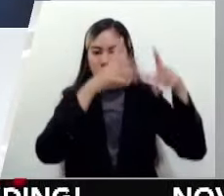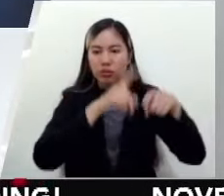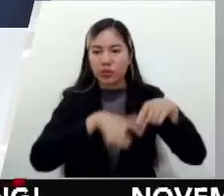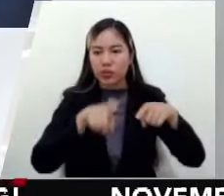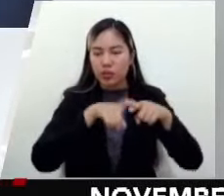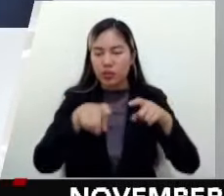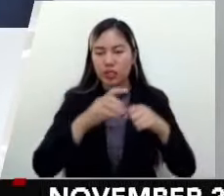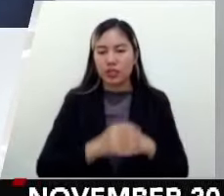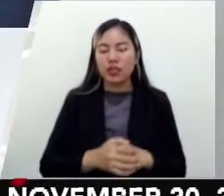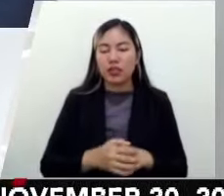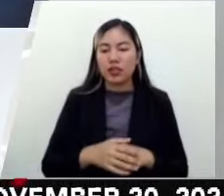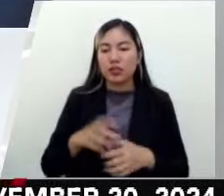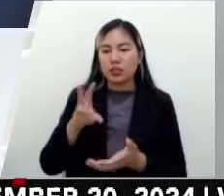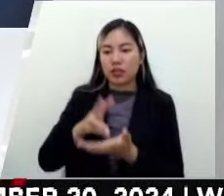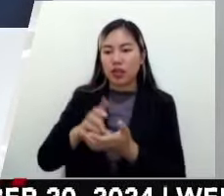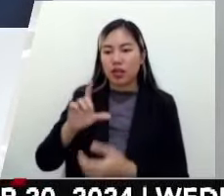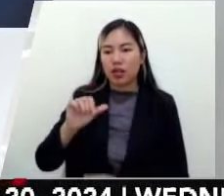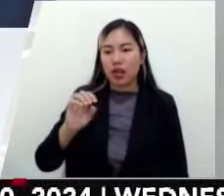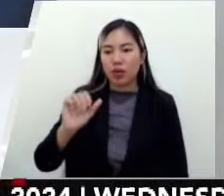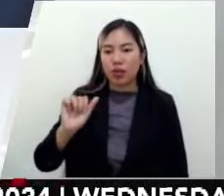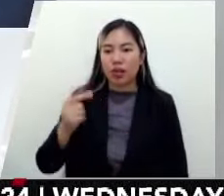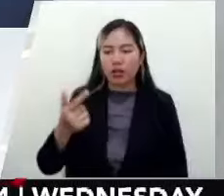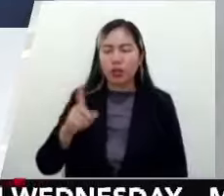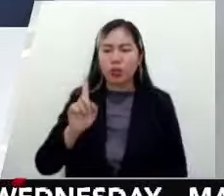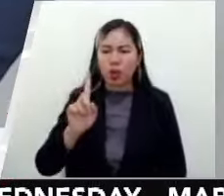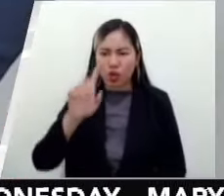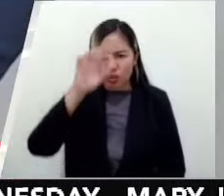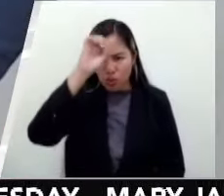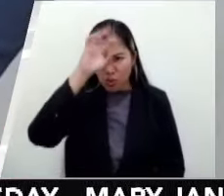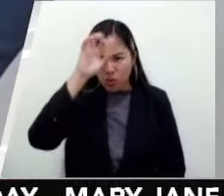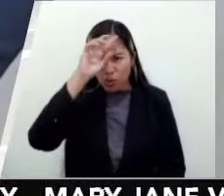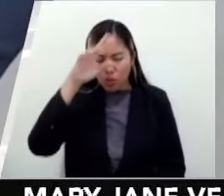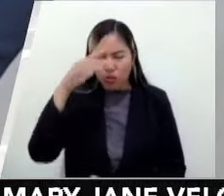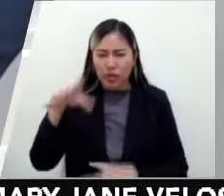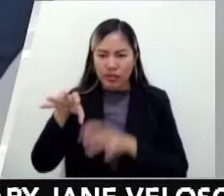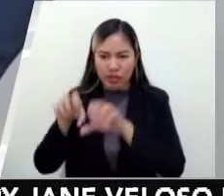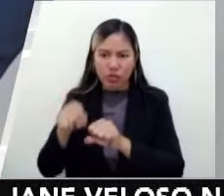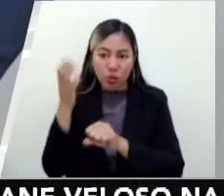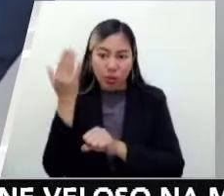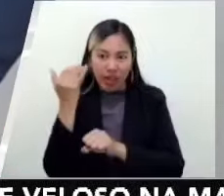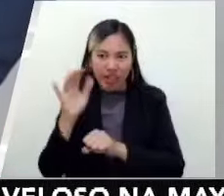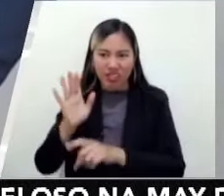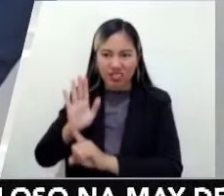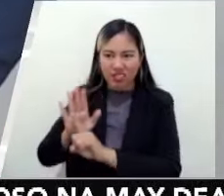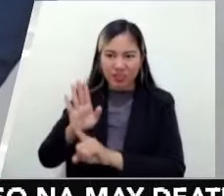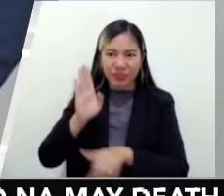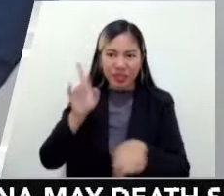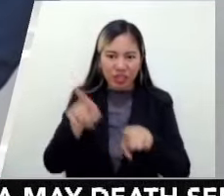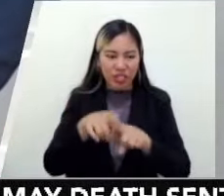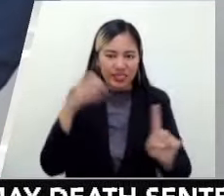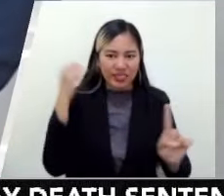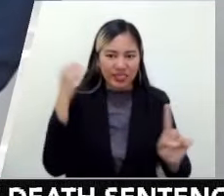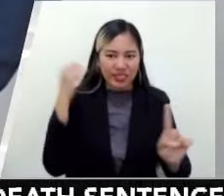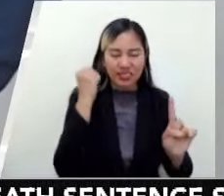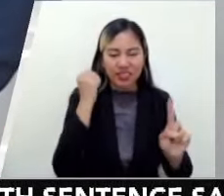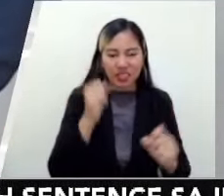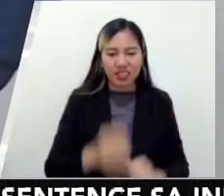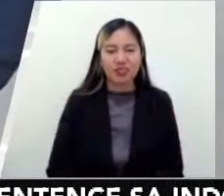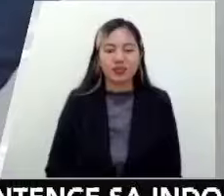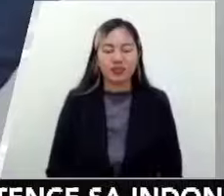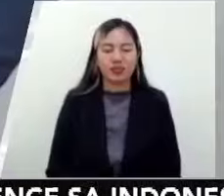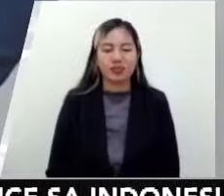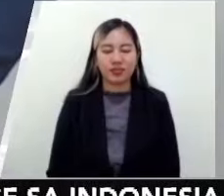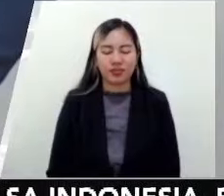isang dolo matapos na tagain ang sarili niyang kapatid. Ang mainit na balita hatid ni CJ Torida ng GMA Regional